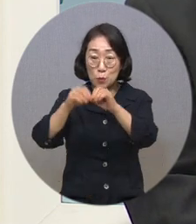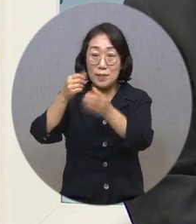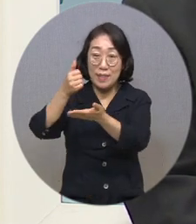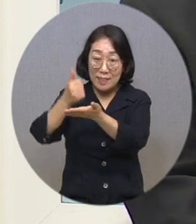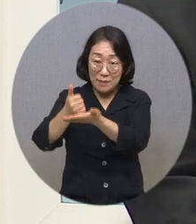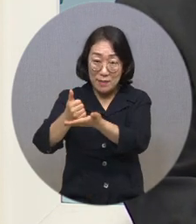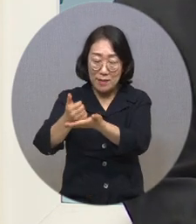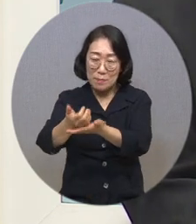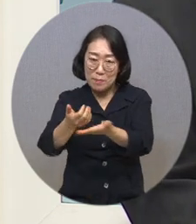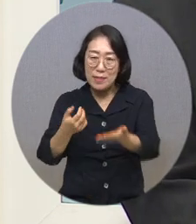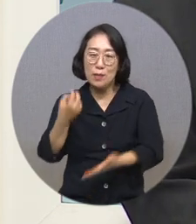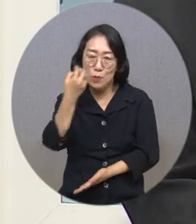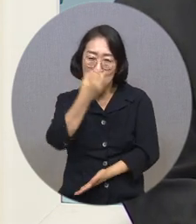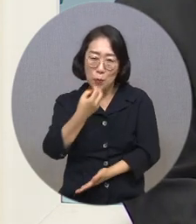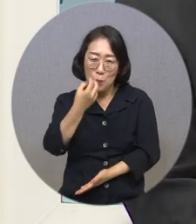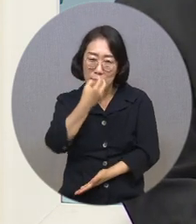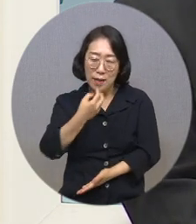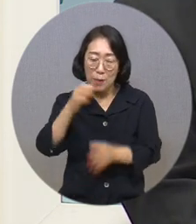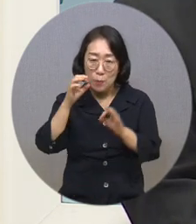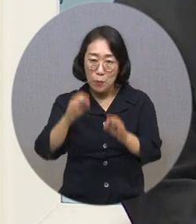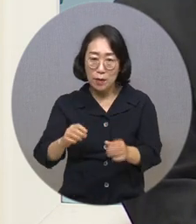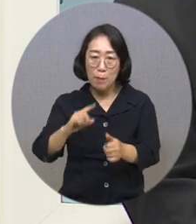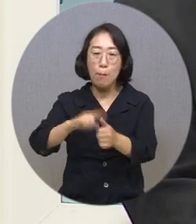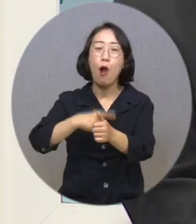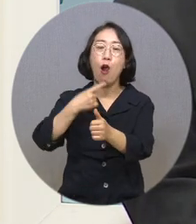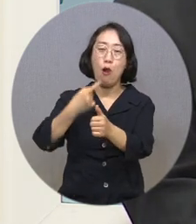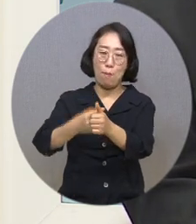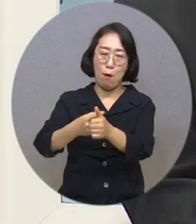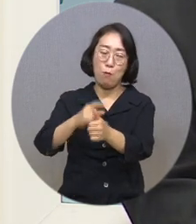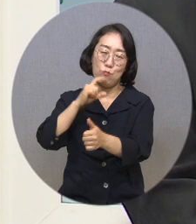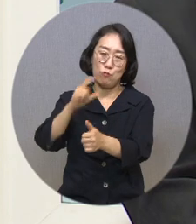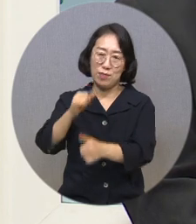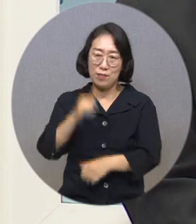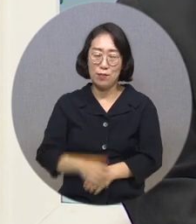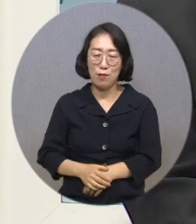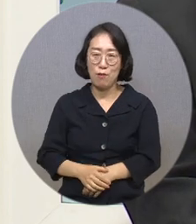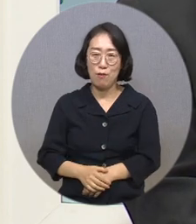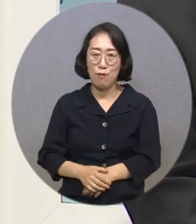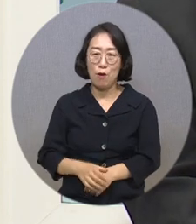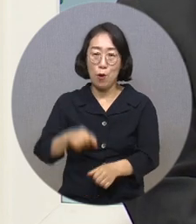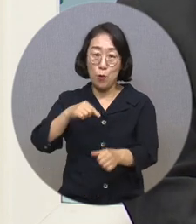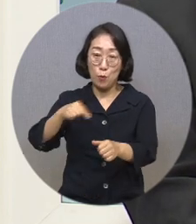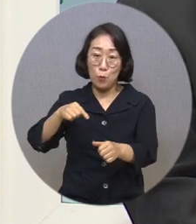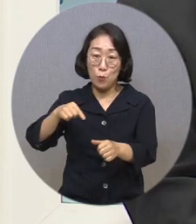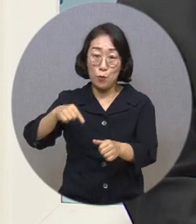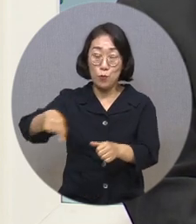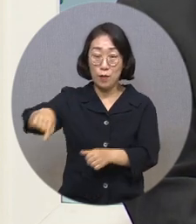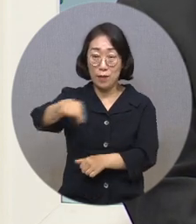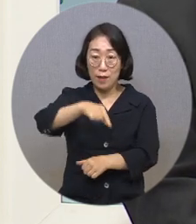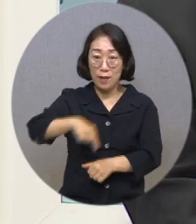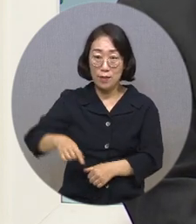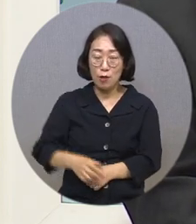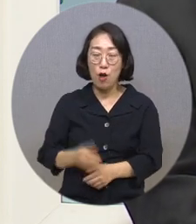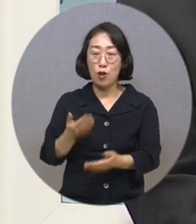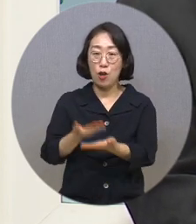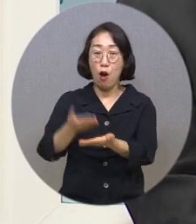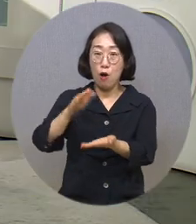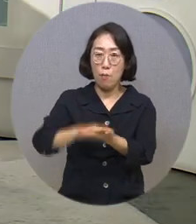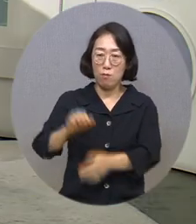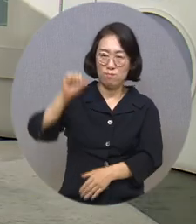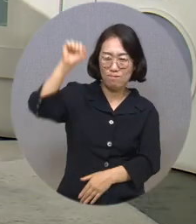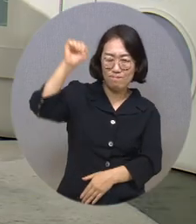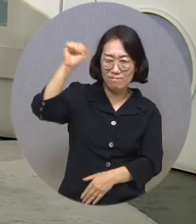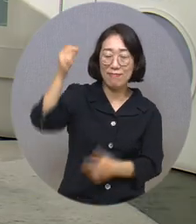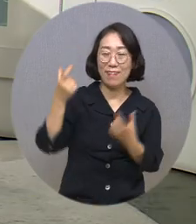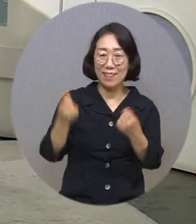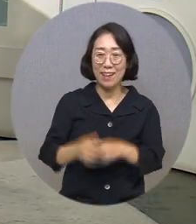이렇게 알아봤더니 많은 분들이 별명을 지으셨더라고요. 교육계의 혁명가다. 그래서 왜 교육계의 혁명가로 별명을